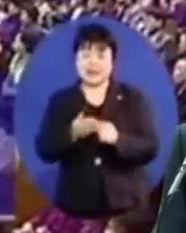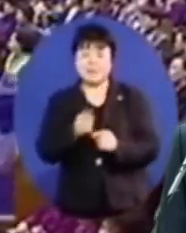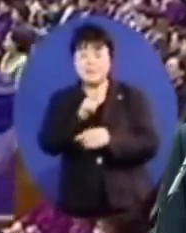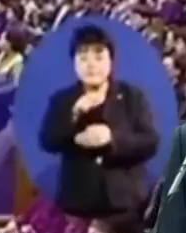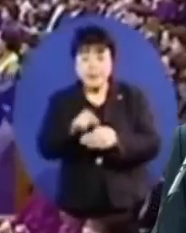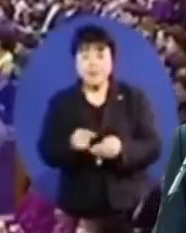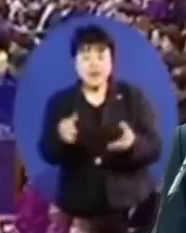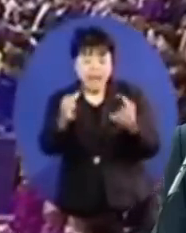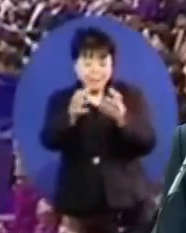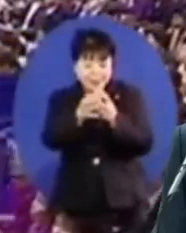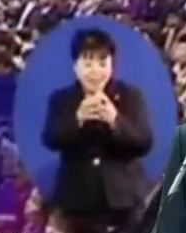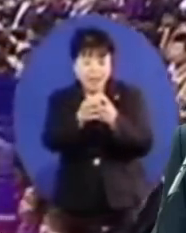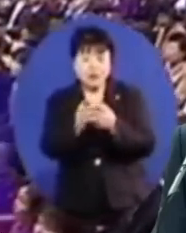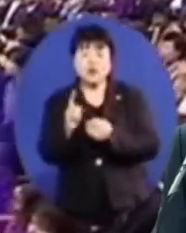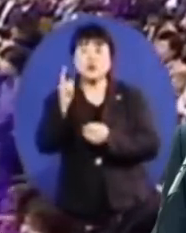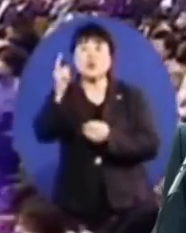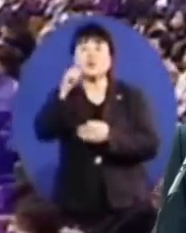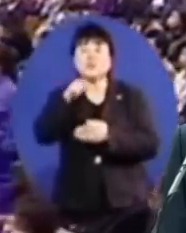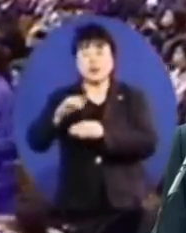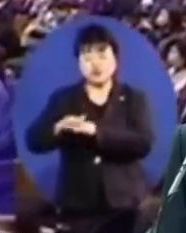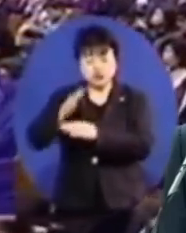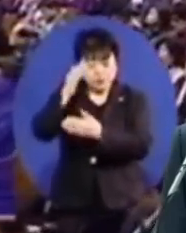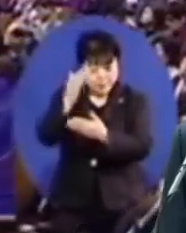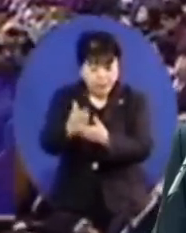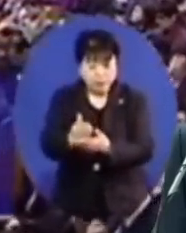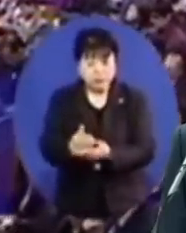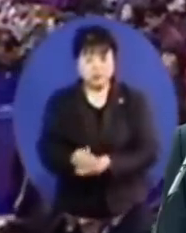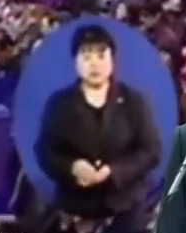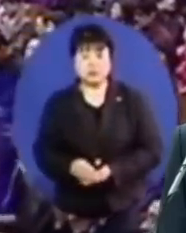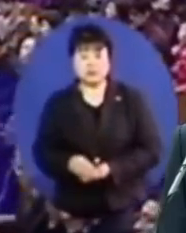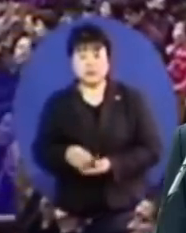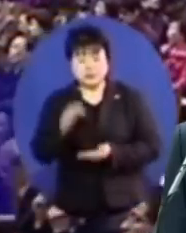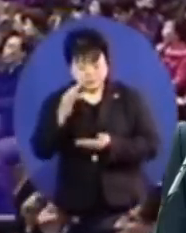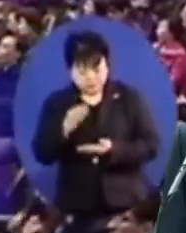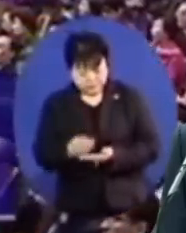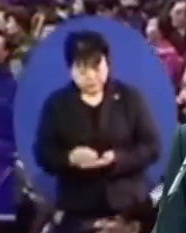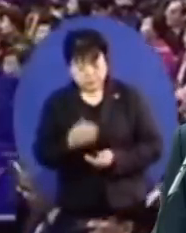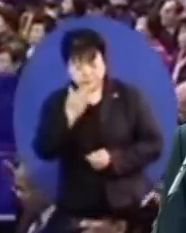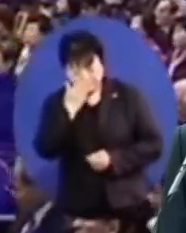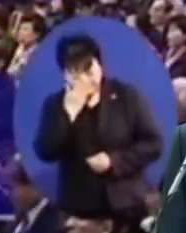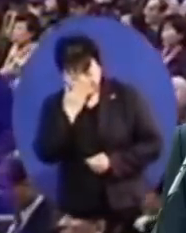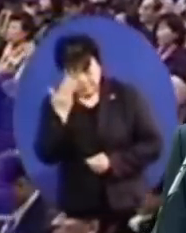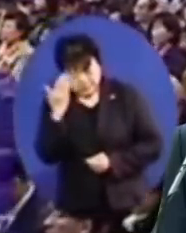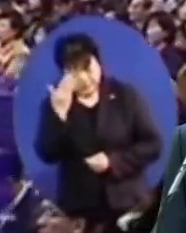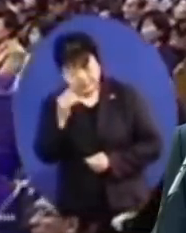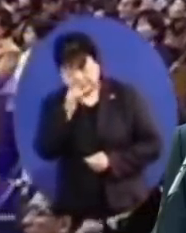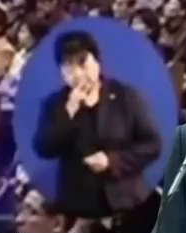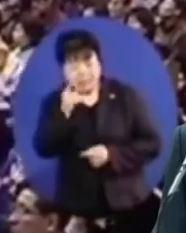마음을 같이 하며 높은 데 마음을 두지 말고 도리어 낮은 데 취하며 스스로 지혜 있는 체 하지 말라.